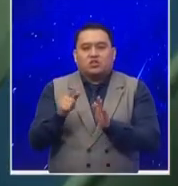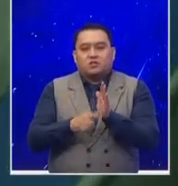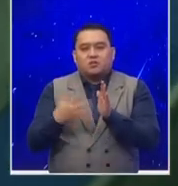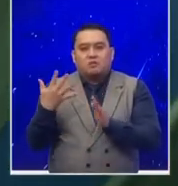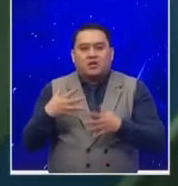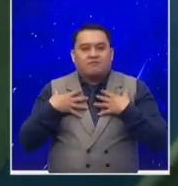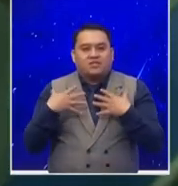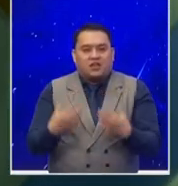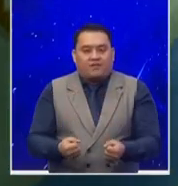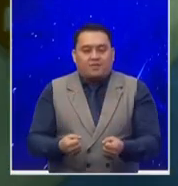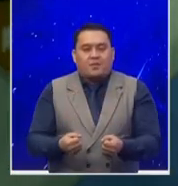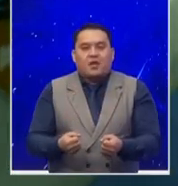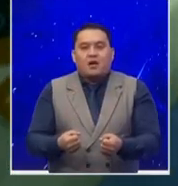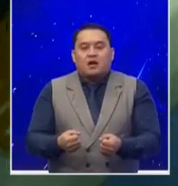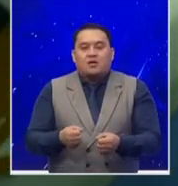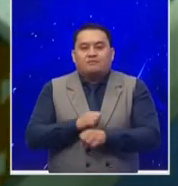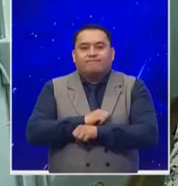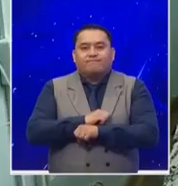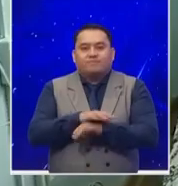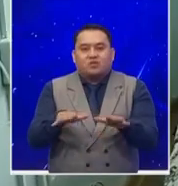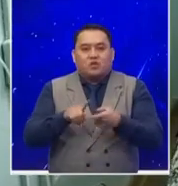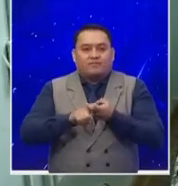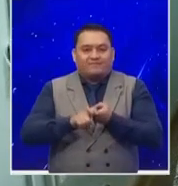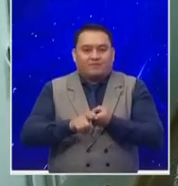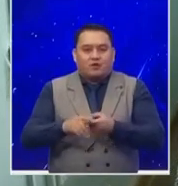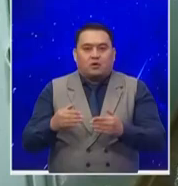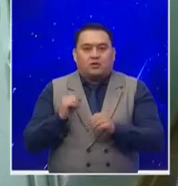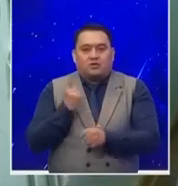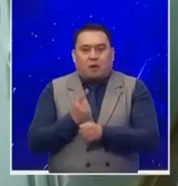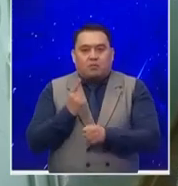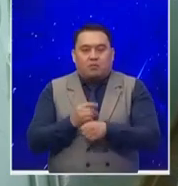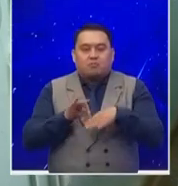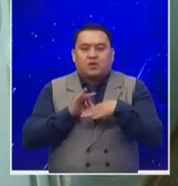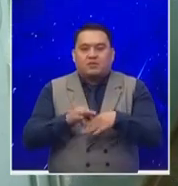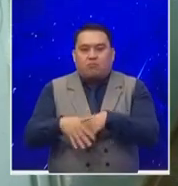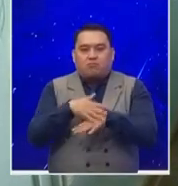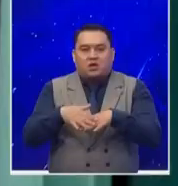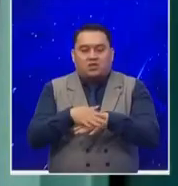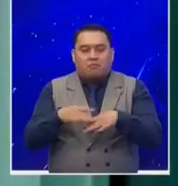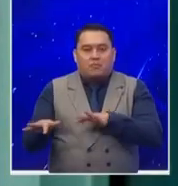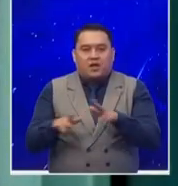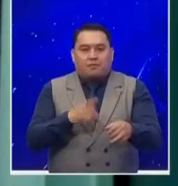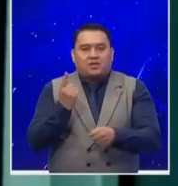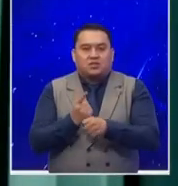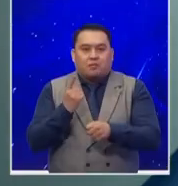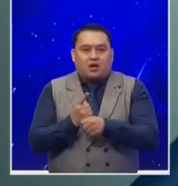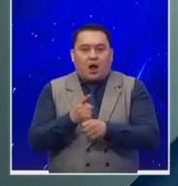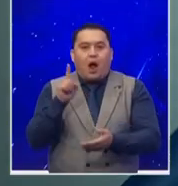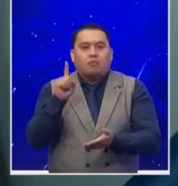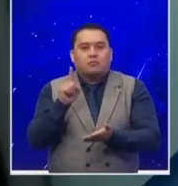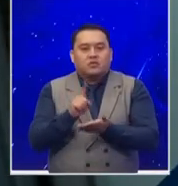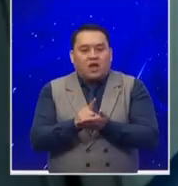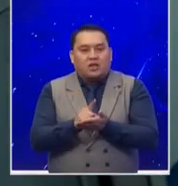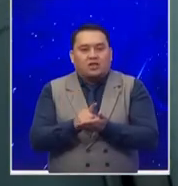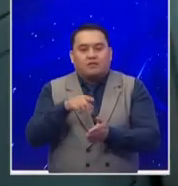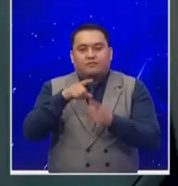6075 выздоровело. Для нераспространения инфекции в регионе сохранился запрет на проведение массовых и зрелищных мероприятий. Обязательным остается